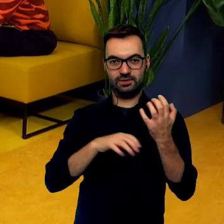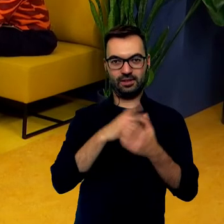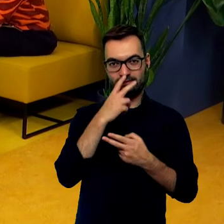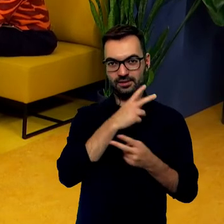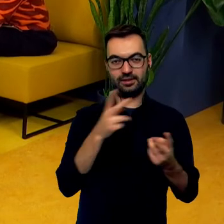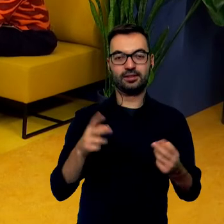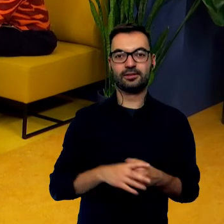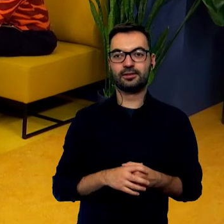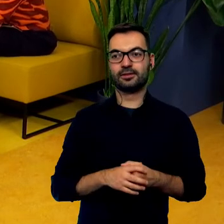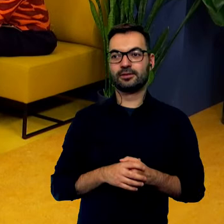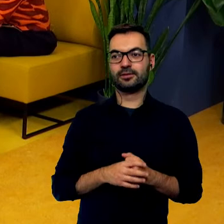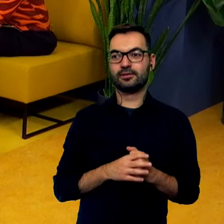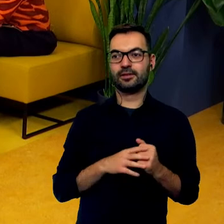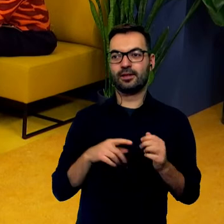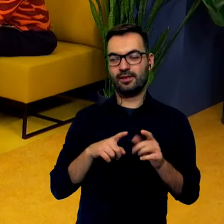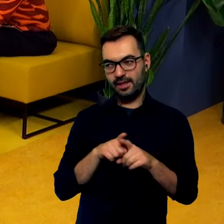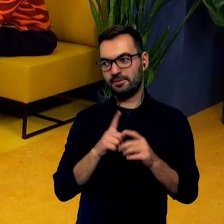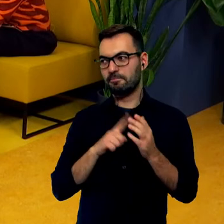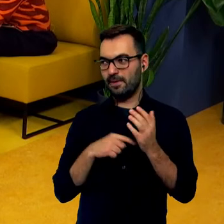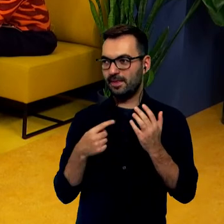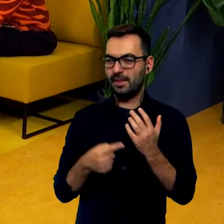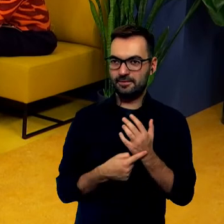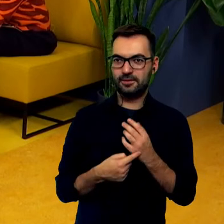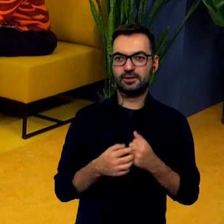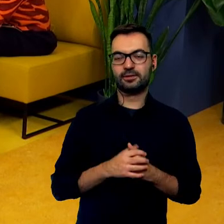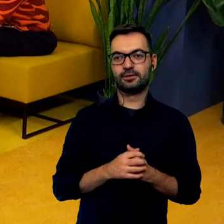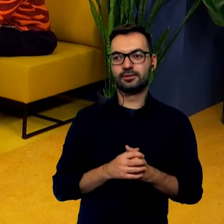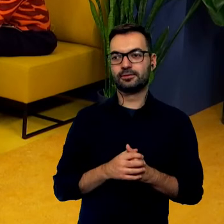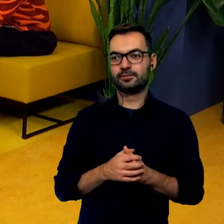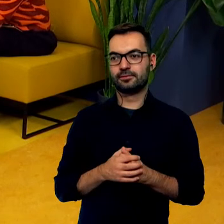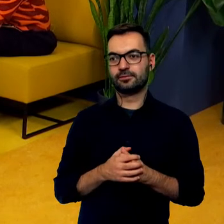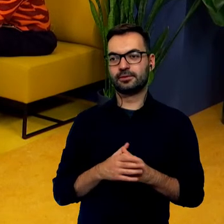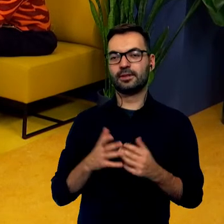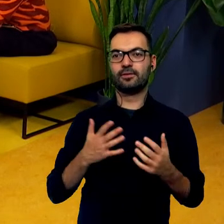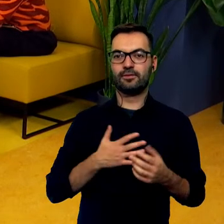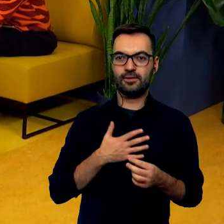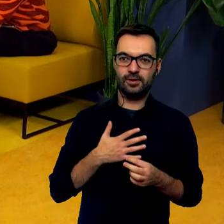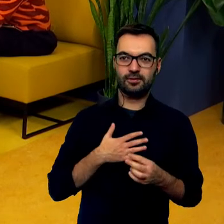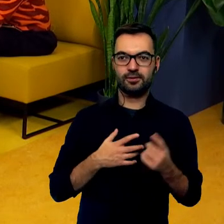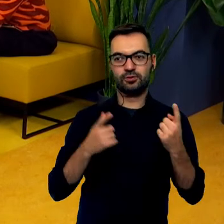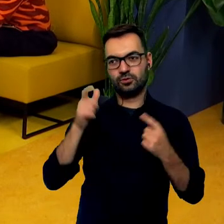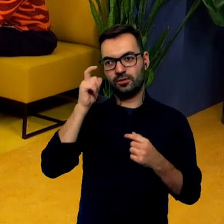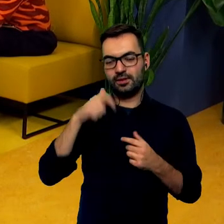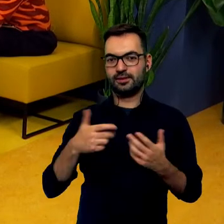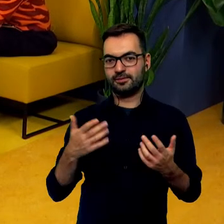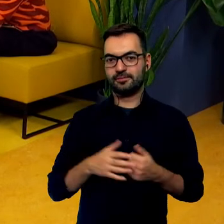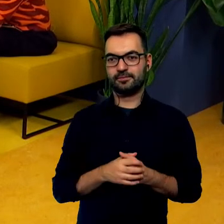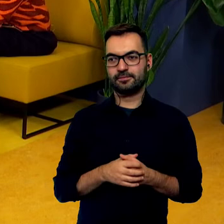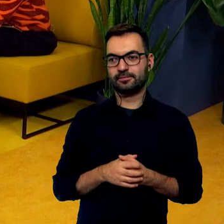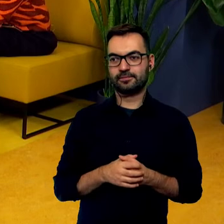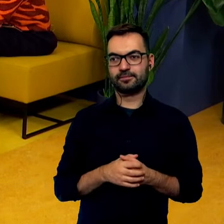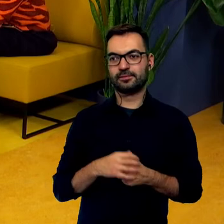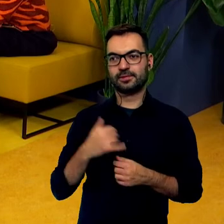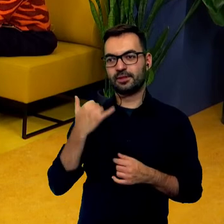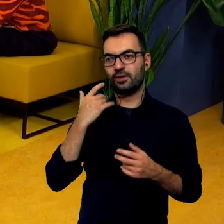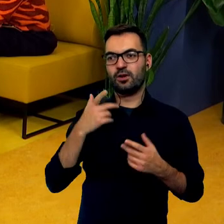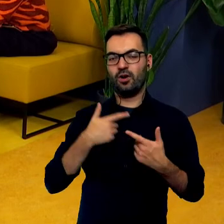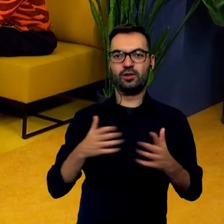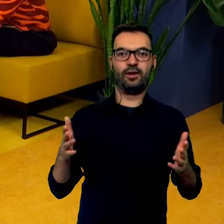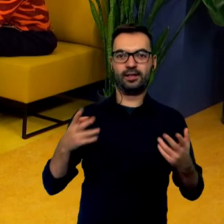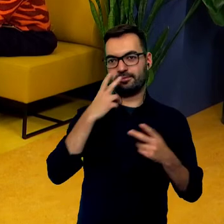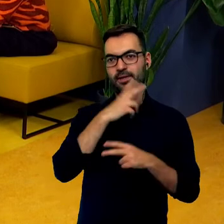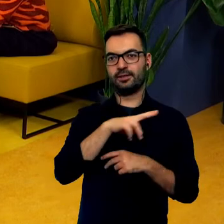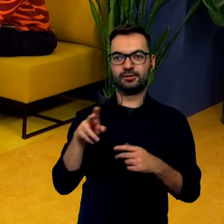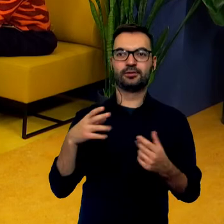dookoła. Tak, to jest też taka, to też jest przenośnia pewnej kondycji, mam wrażenie, człowieka, nie? Widzisz, jak ktoś jest otwarty, patrzy